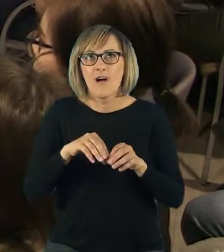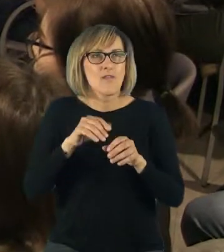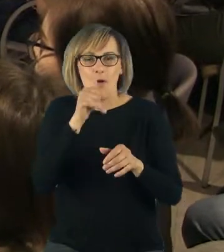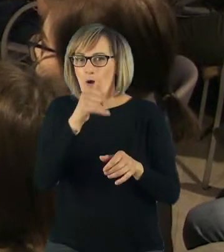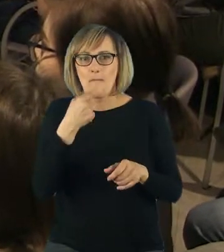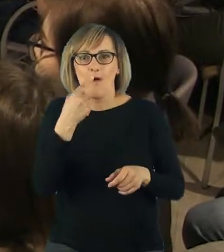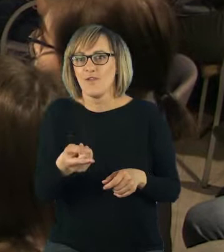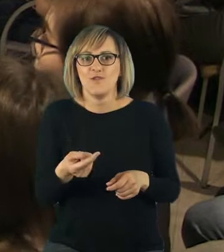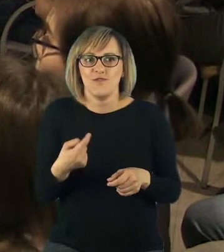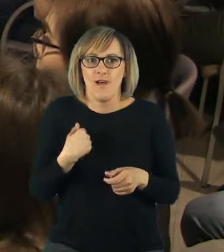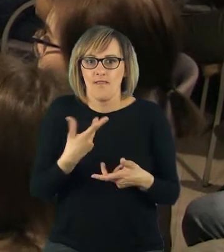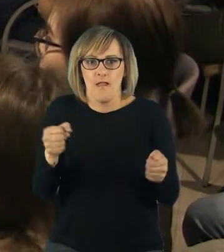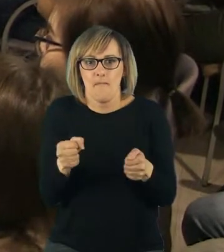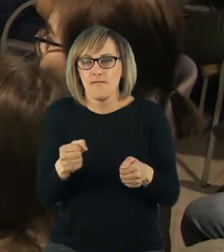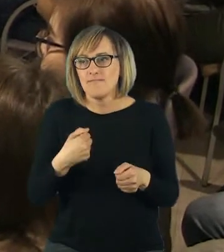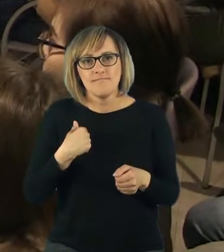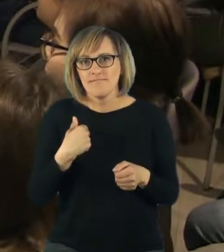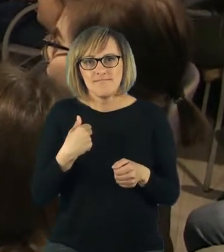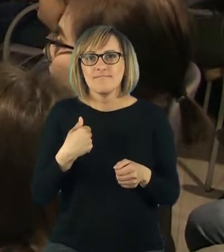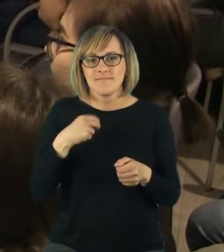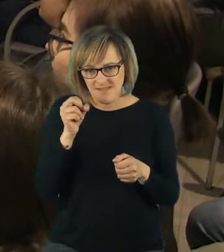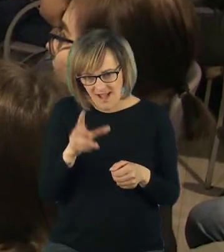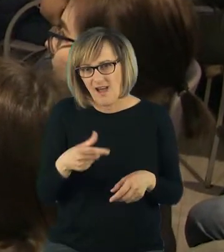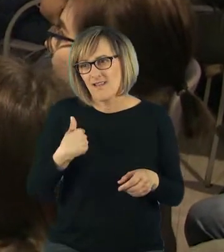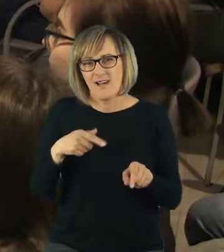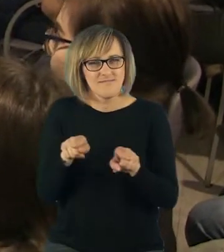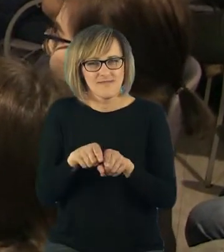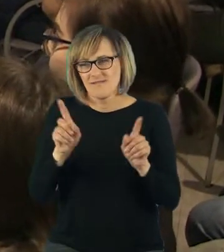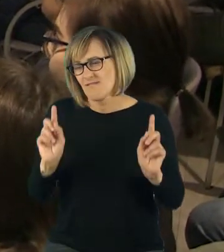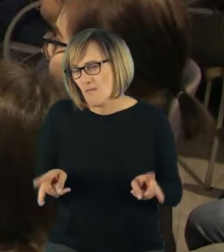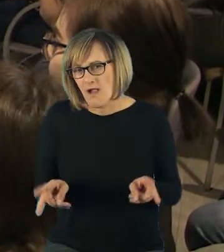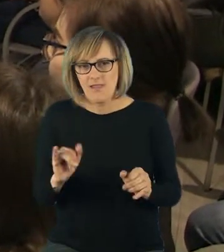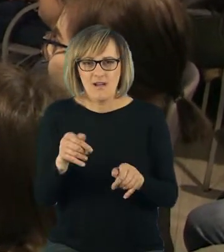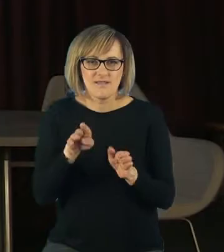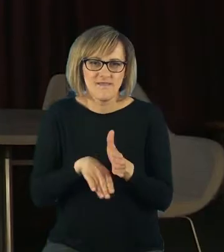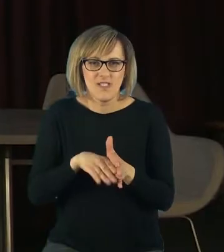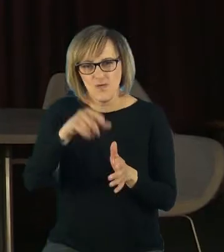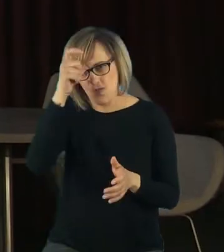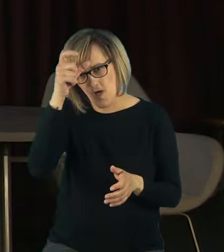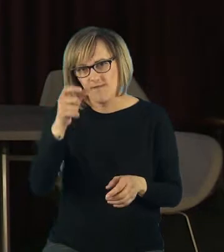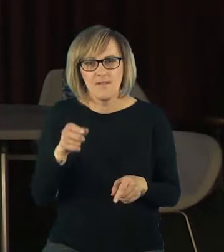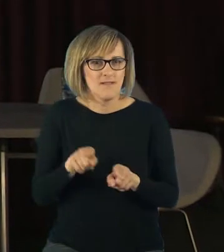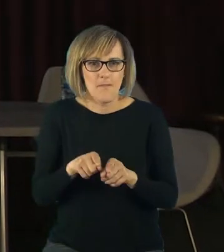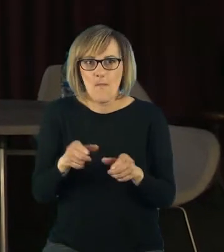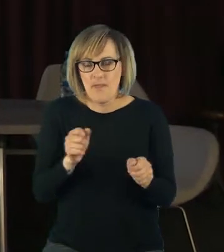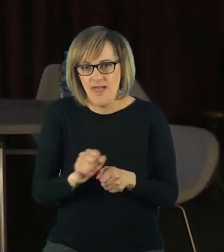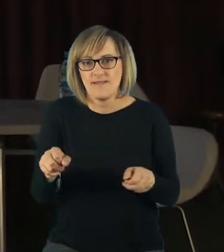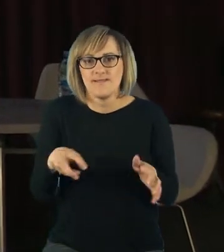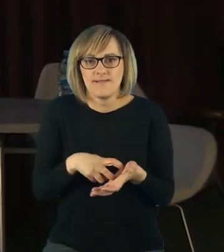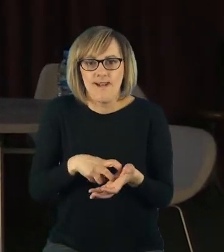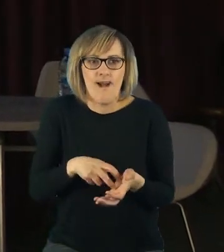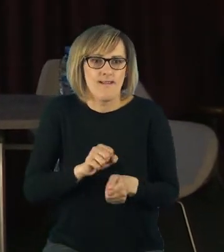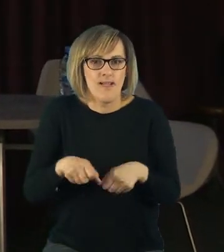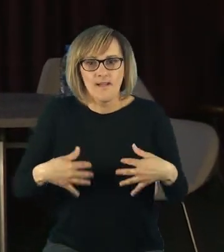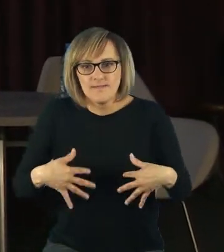jest przeszacowanie. Nie, ja zupełnie zwyczajnie odczuwam lęk i myślę, że nie wybijam się jakoś